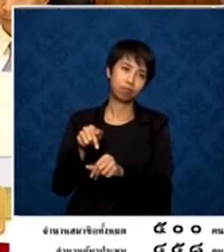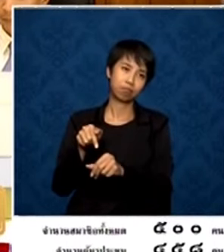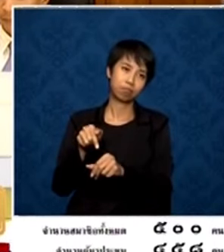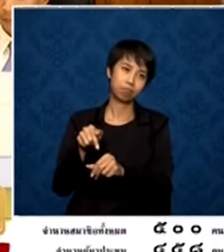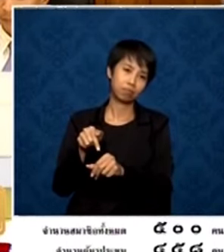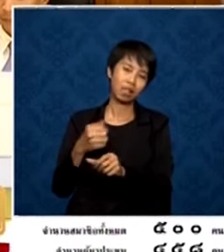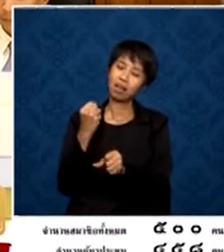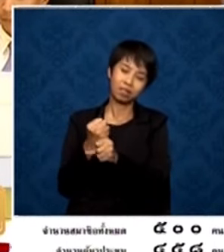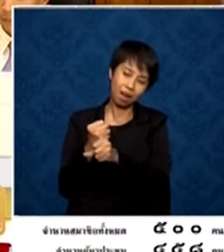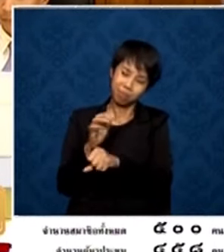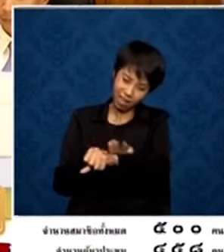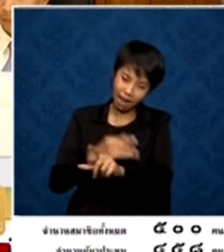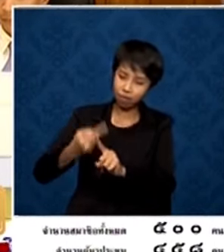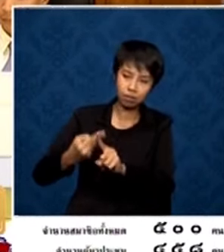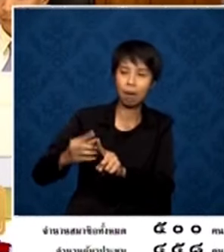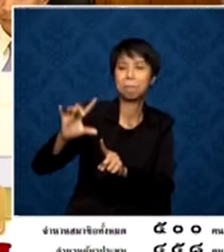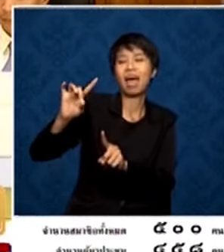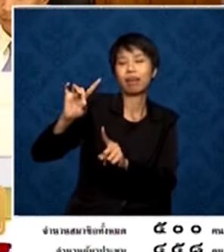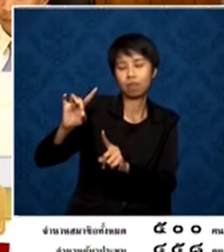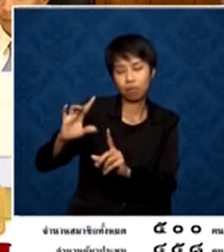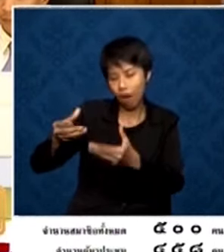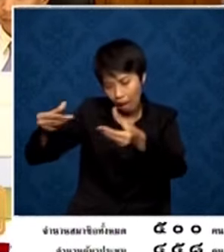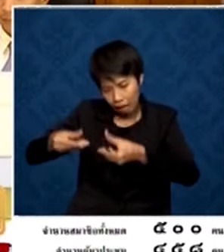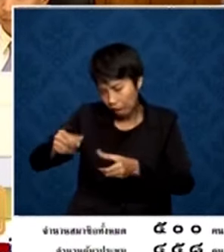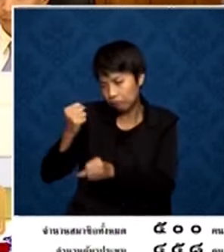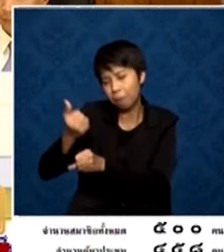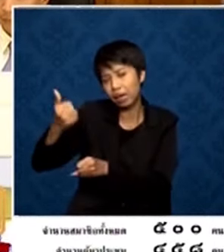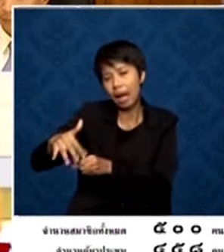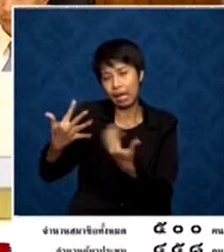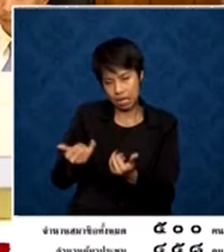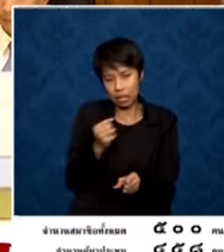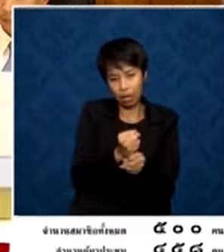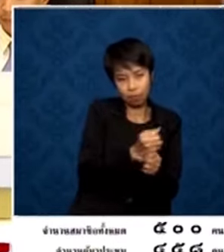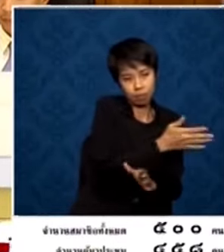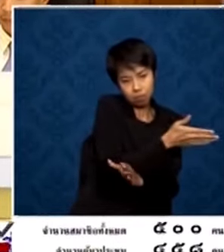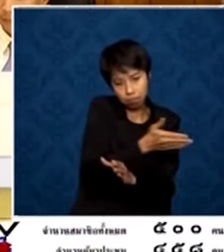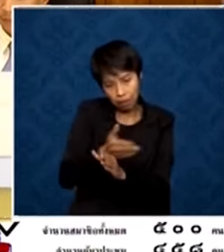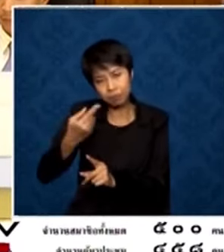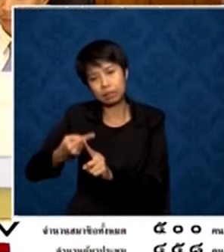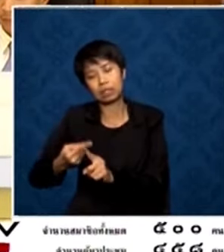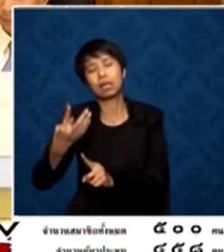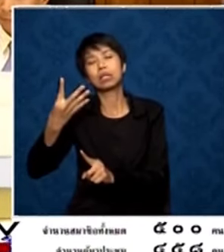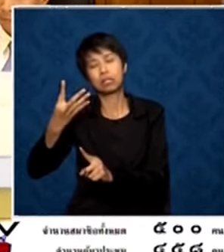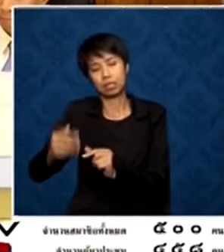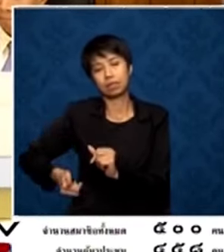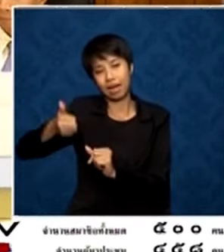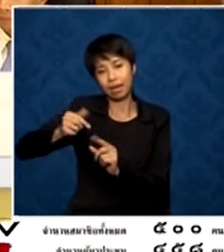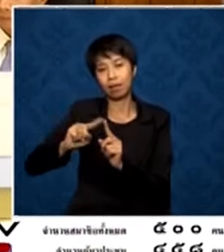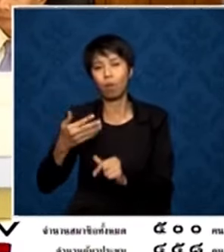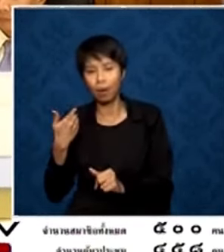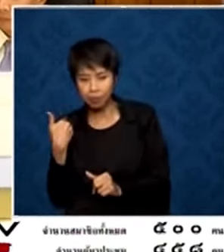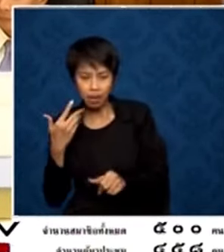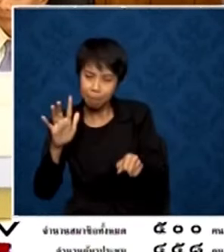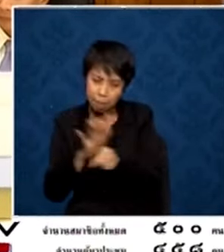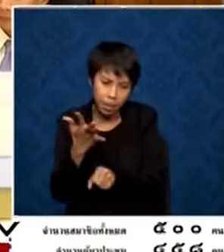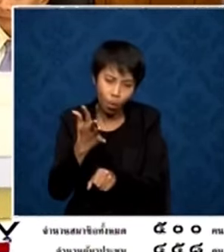บุคคลนั้นมีปัญหาจริงมั้ยถ้ามีปัญหาก็จะมีกลไกรองรับให้บุคคลนั้นติด Blacklistก็คือคุณไม่สามารถเข้าพื้น